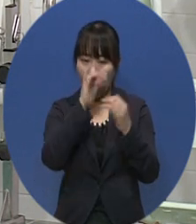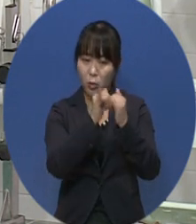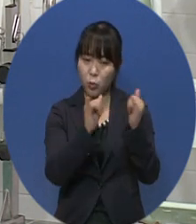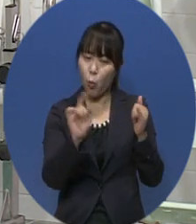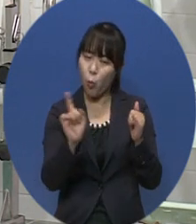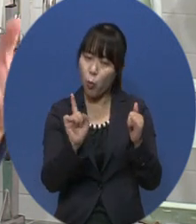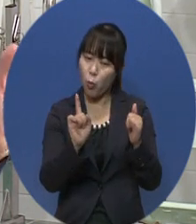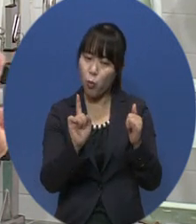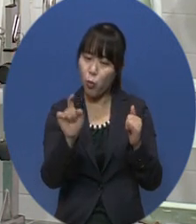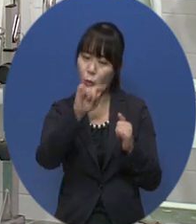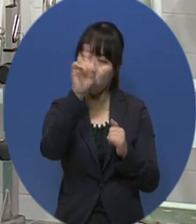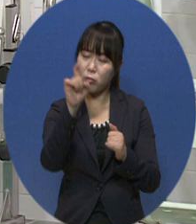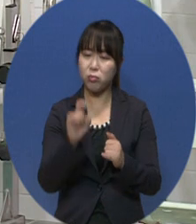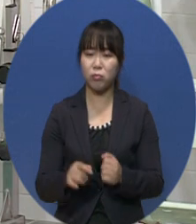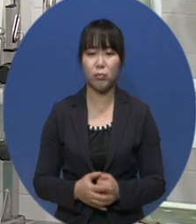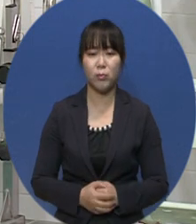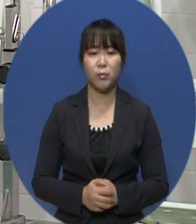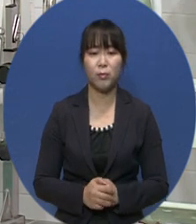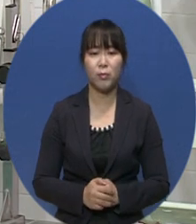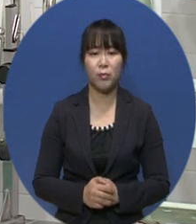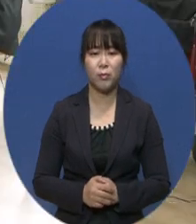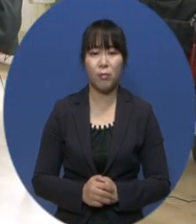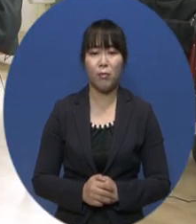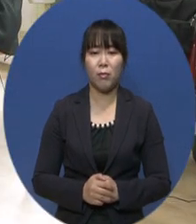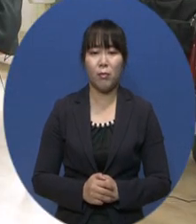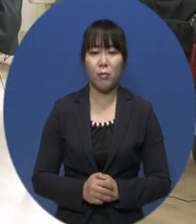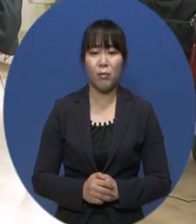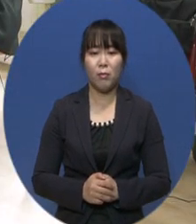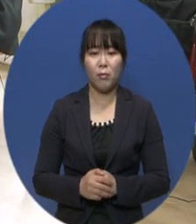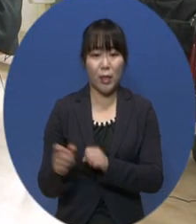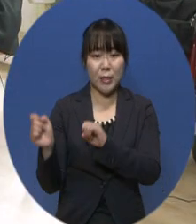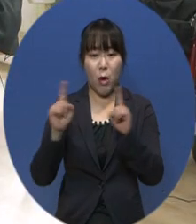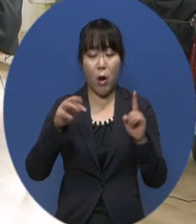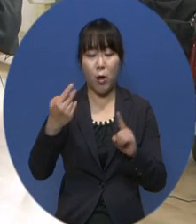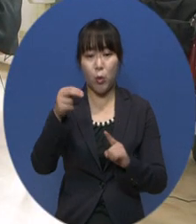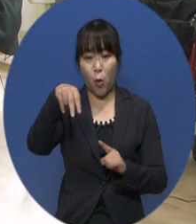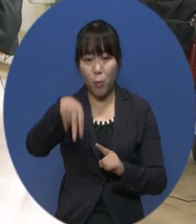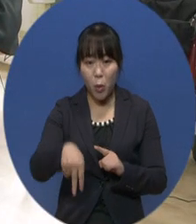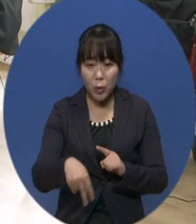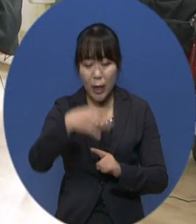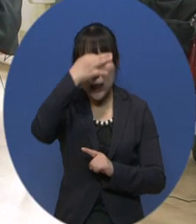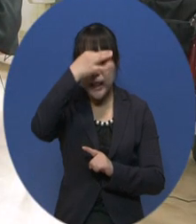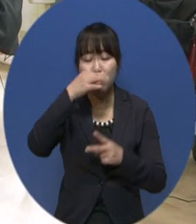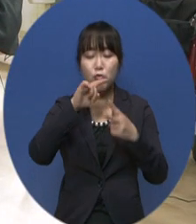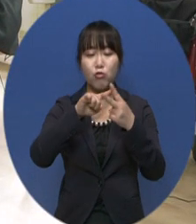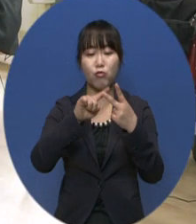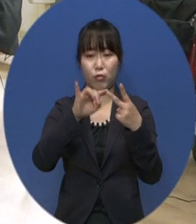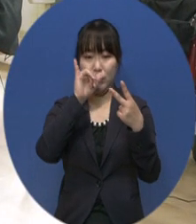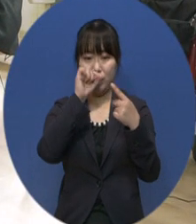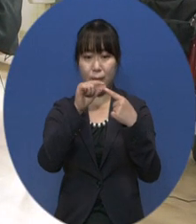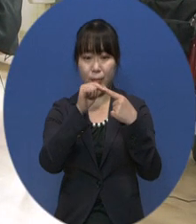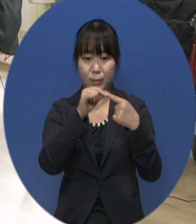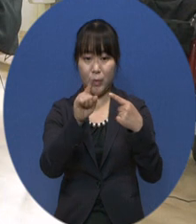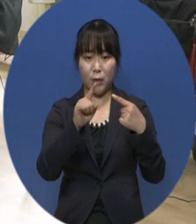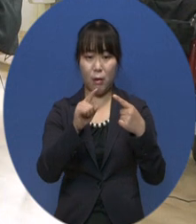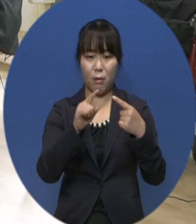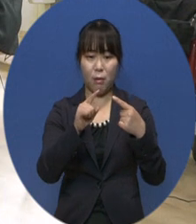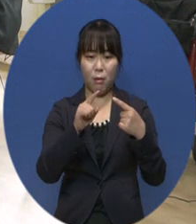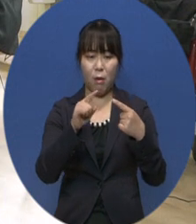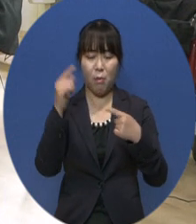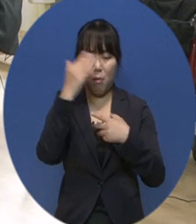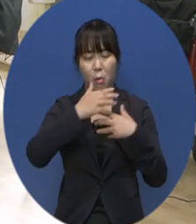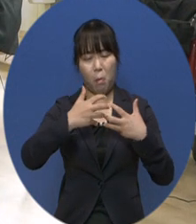환자들에게 어떻게 다가가고 있나요? 재활 로봇은 크게 기능이 두 가지인데요. 네. 하나는 그 마비된